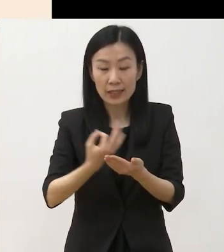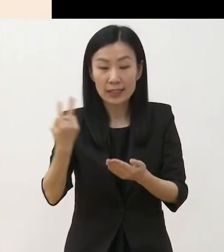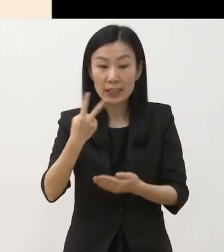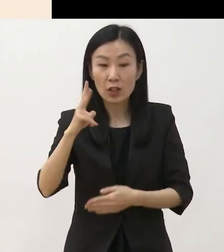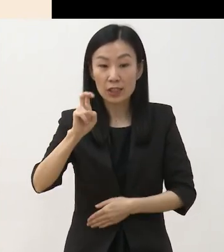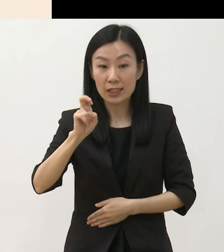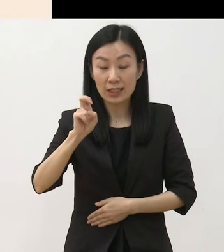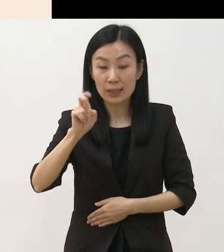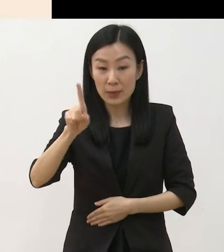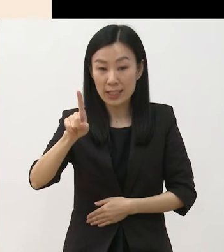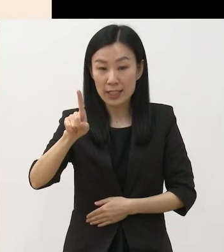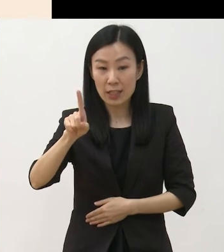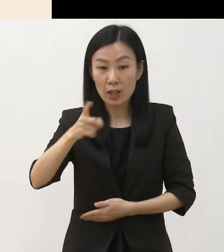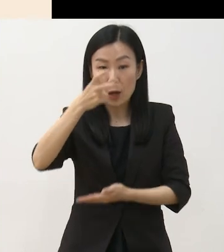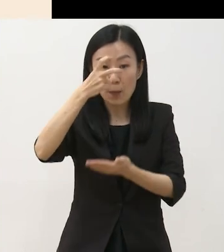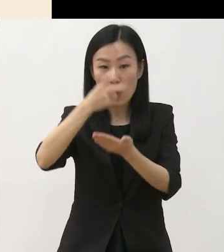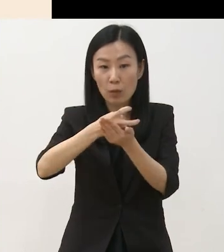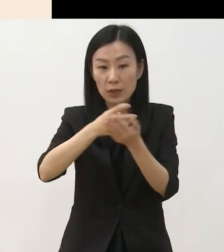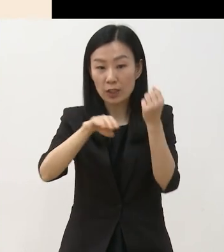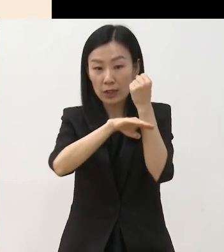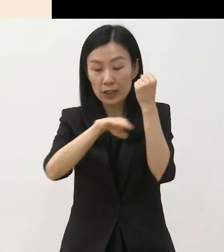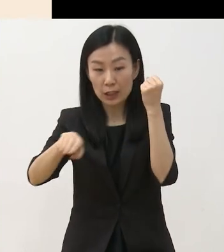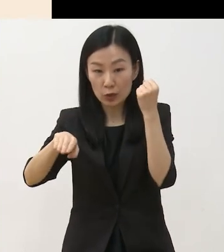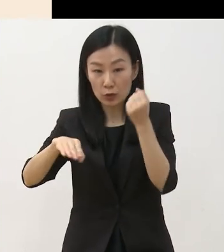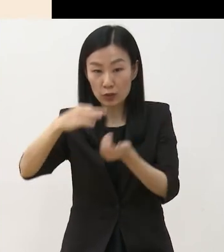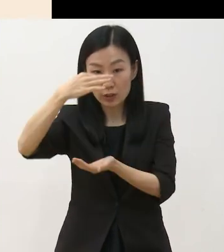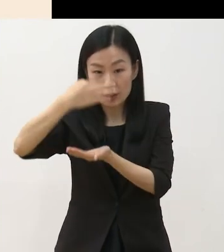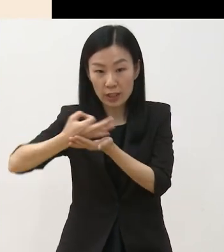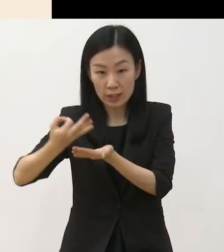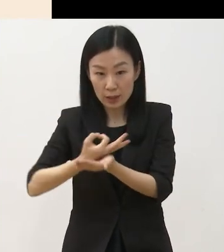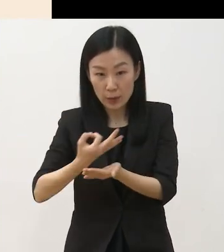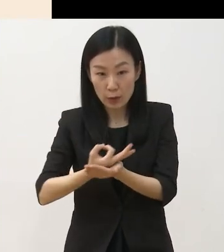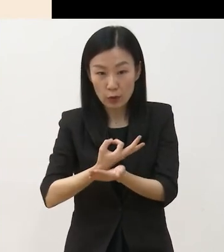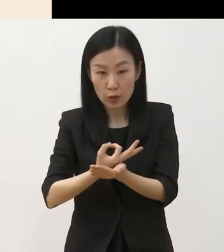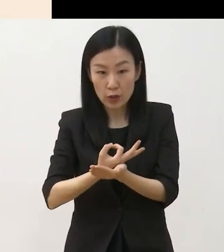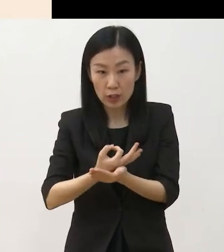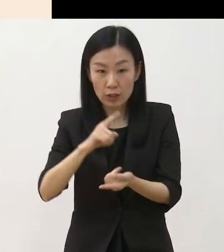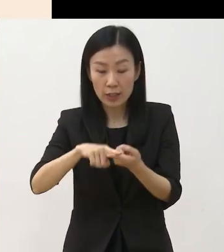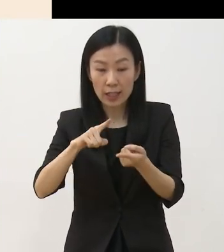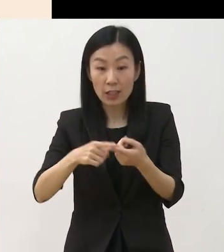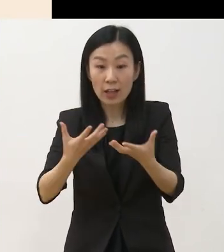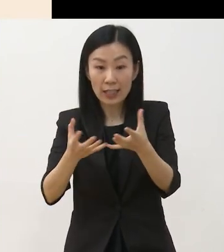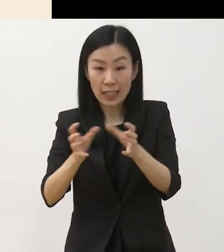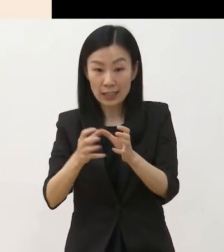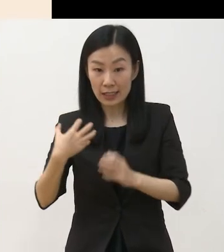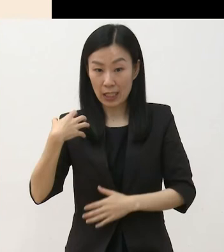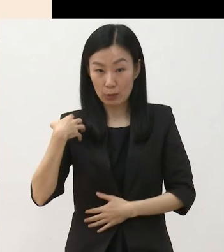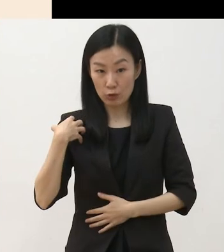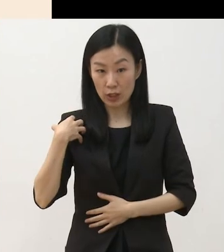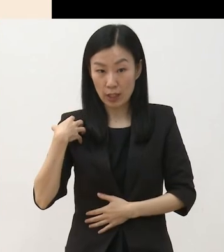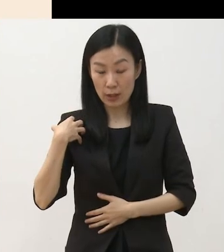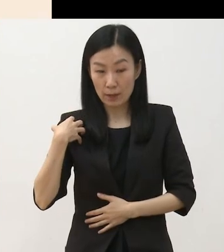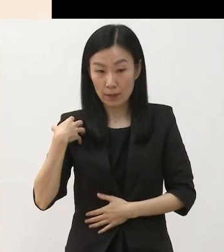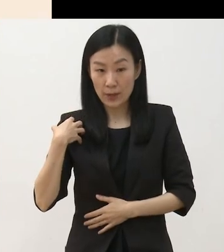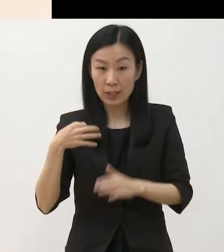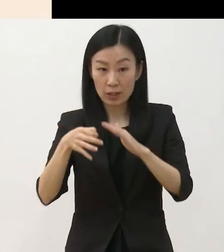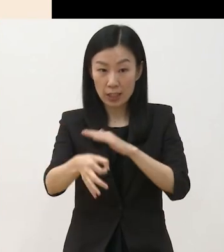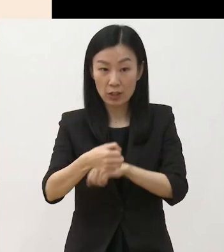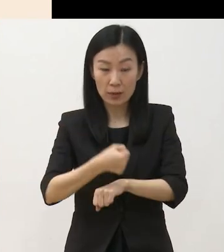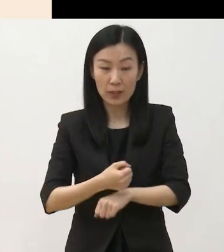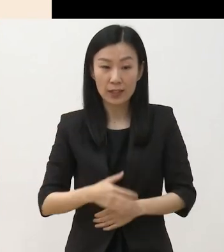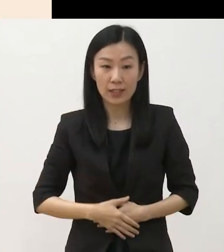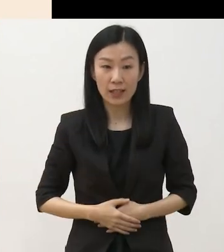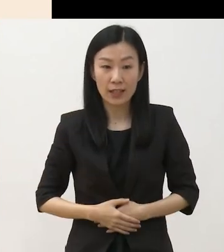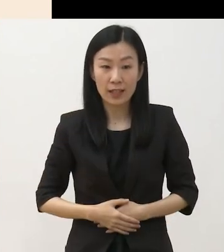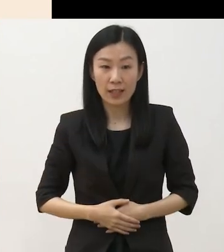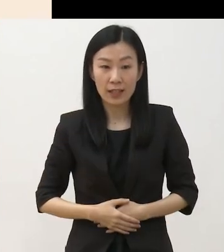기준을 준수하셔야 되고, 지원액 중에서 부족분은 단체가 부담을 해 주셔야 합니다. 네,